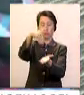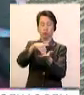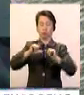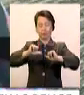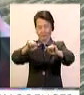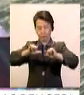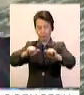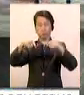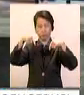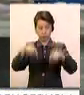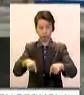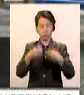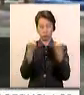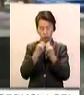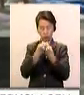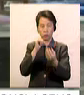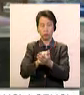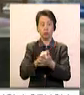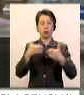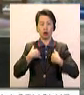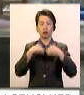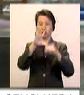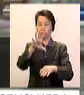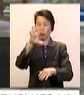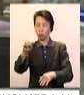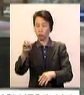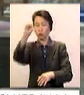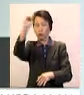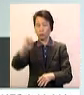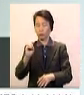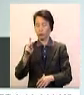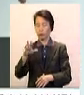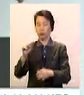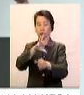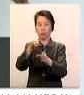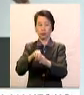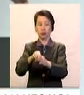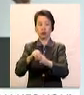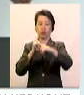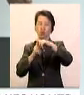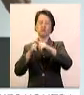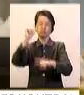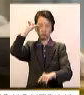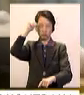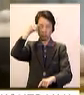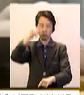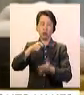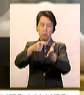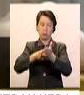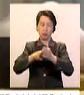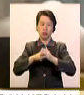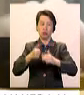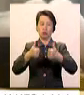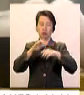khas ini. Daripada jumlah itu, hampir 50% kes membabitkan kanak-kanak positif autisma yang memerlukan